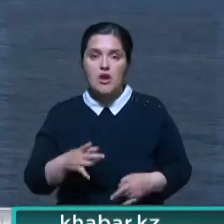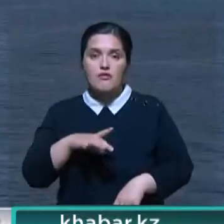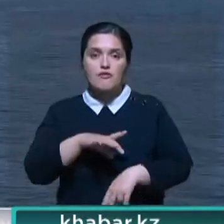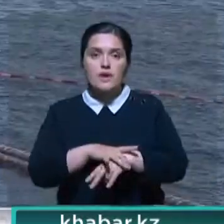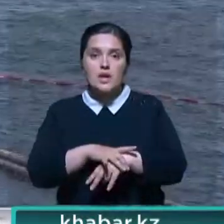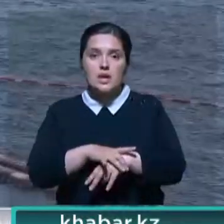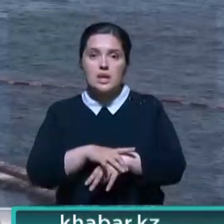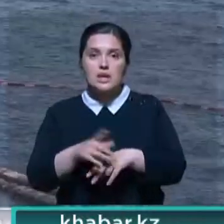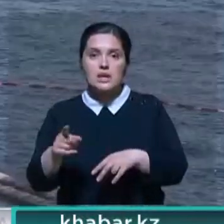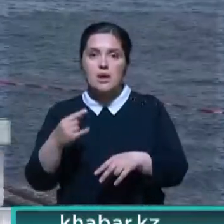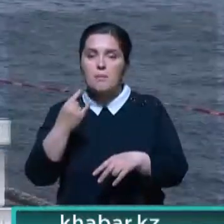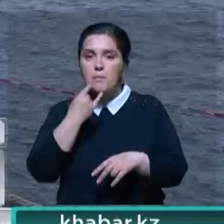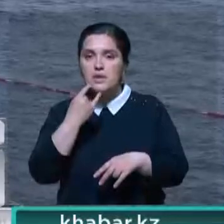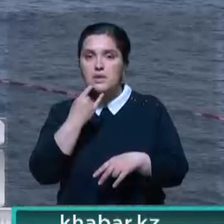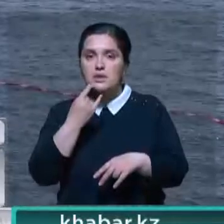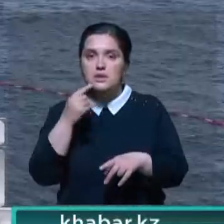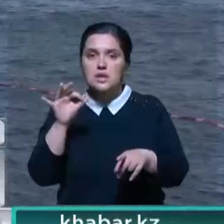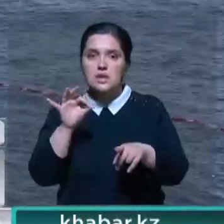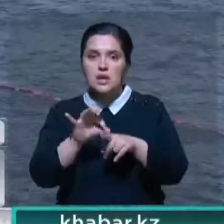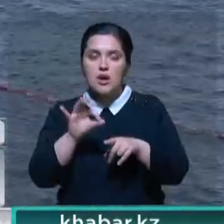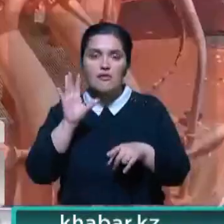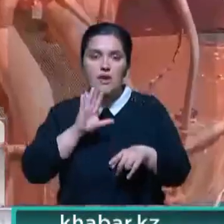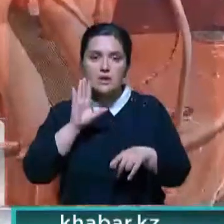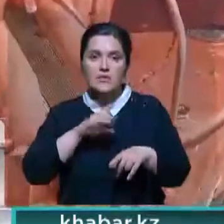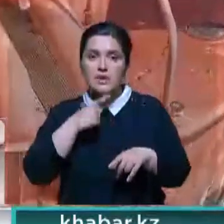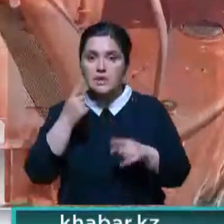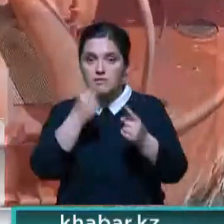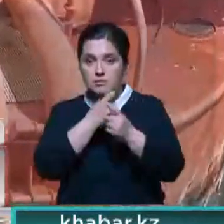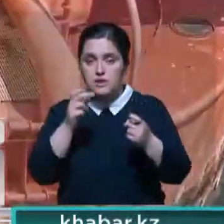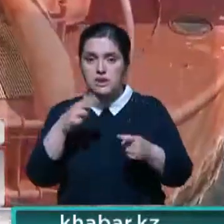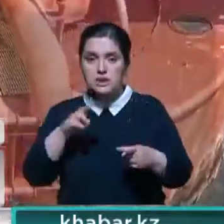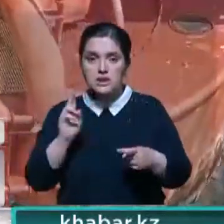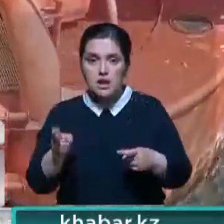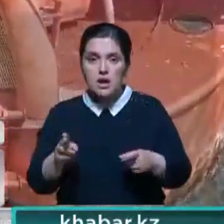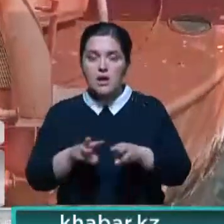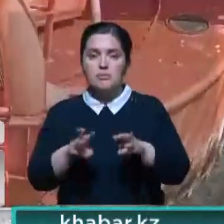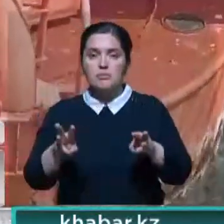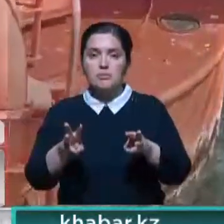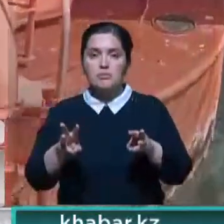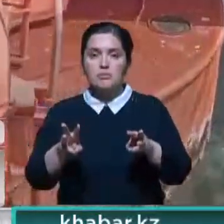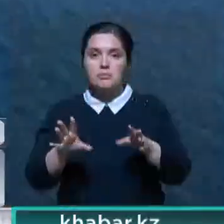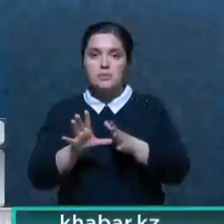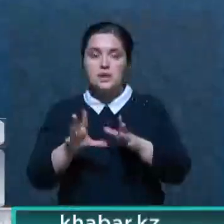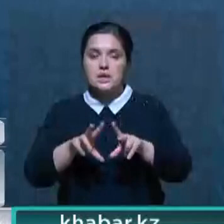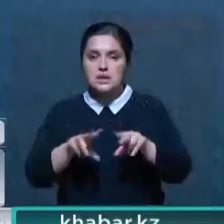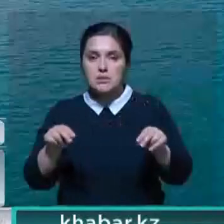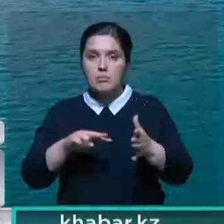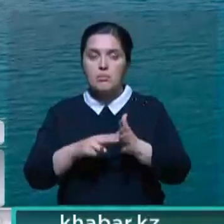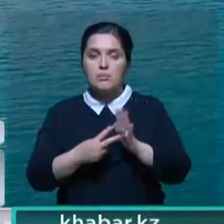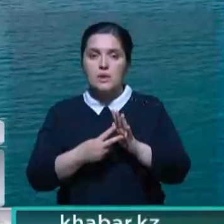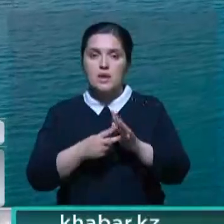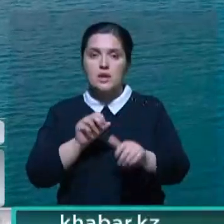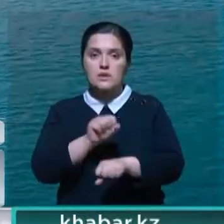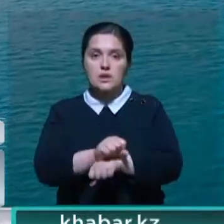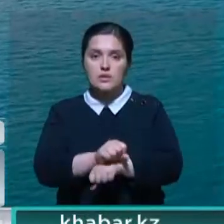выявления гидроакустических и магнитных целей в акватории, говорится в сообщении КТК. Впрочем, в Минэнерго заверяют,